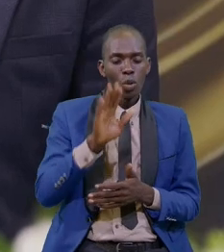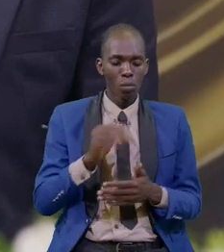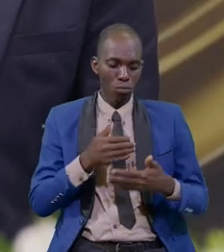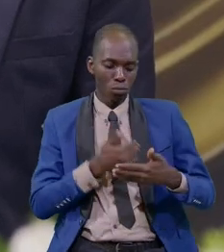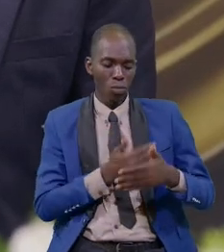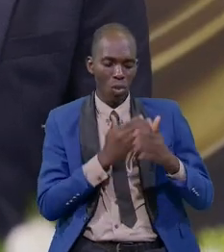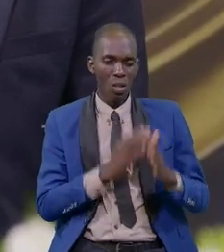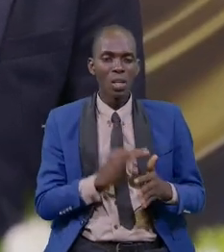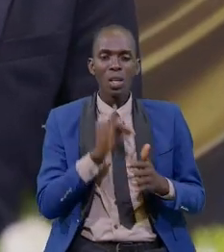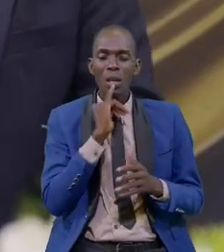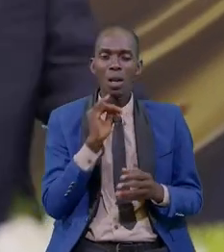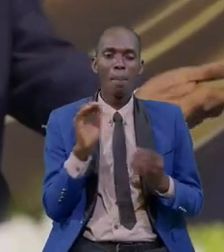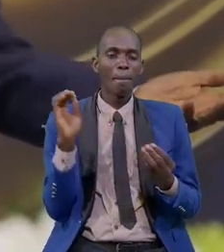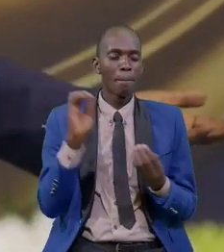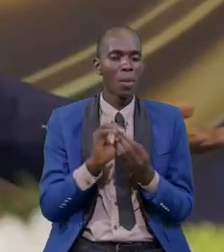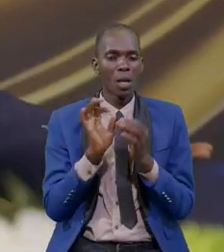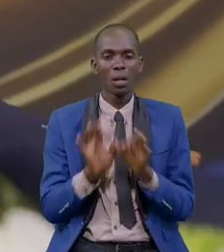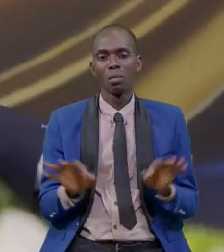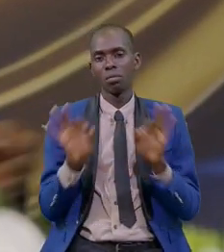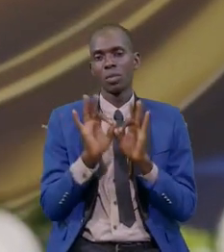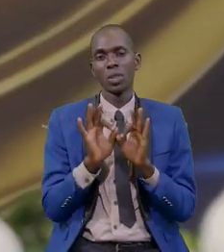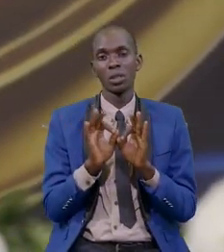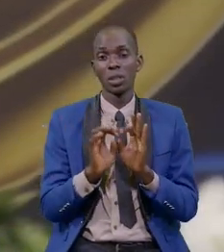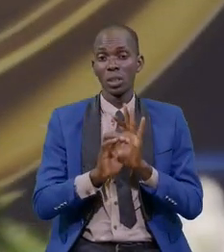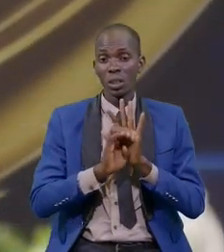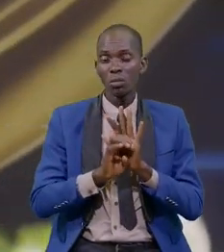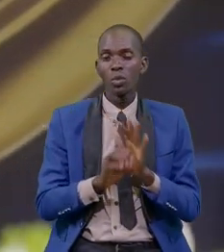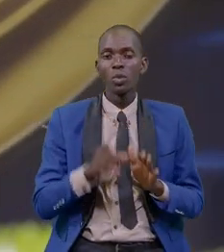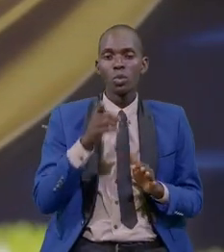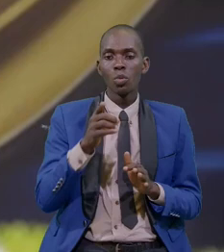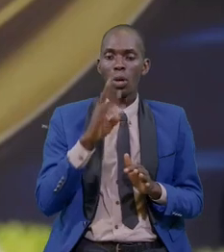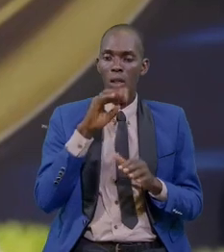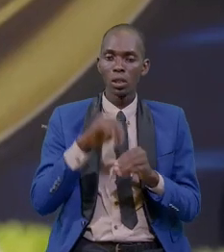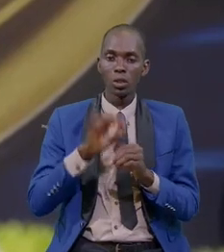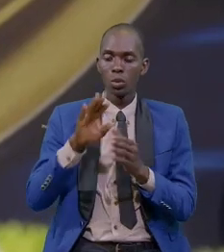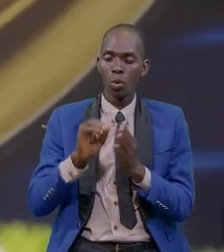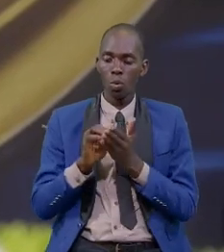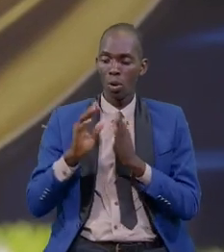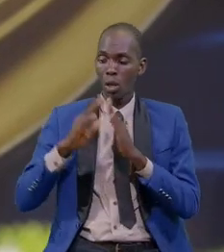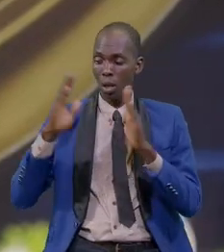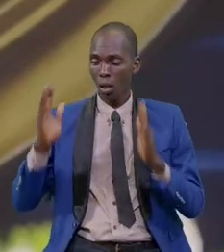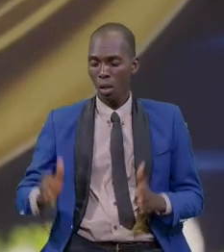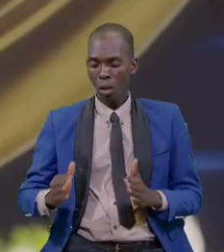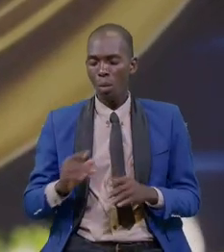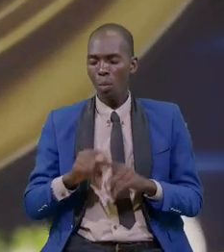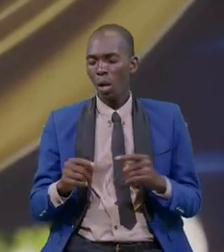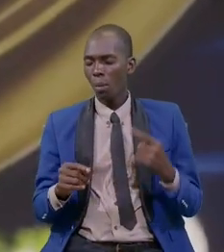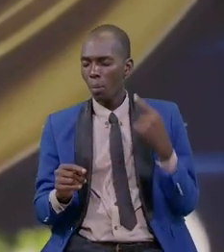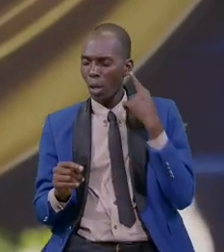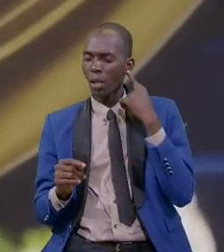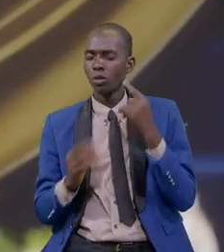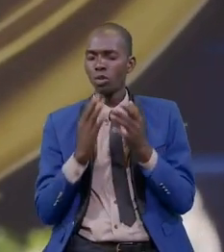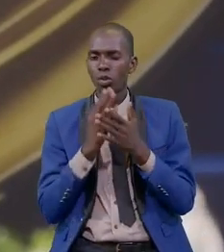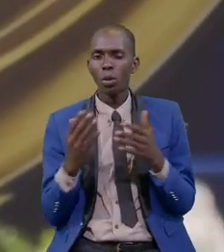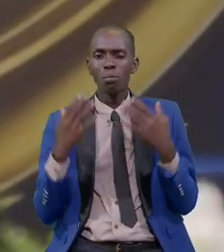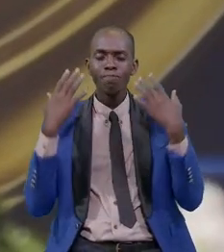pleurs dans le voisinage, et vous êtes dans votre maison, et vous êtes en train de lire votre journal, vous continuez de lire,